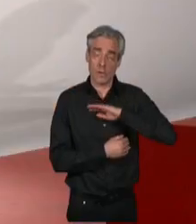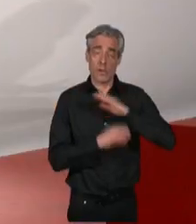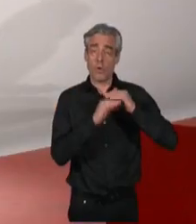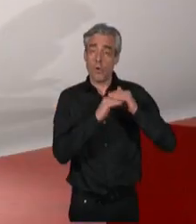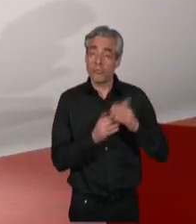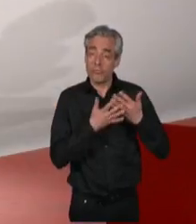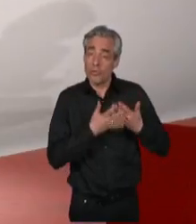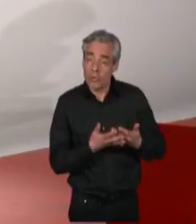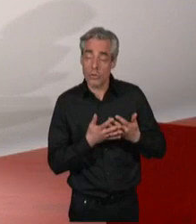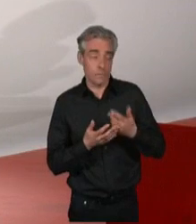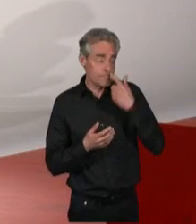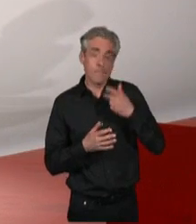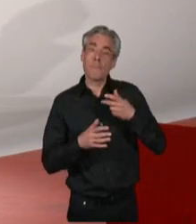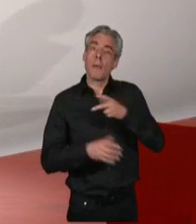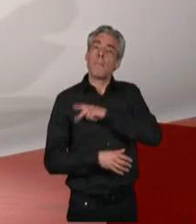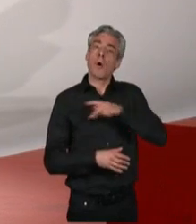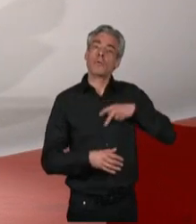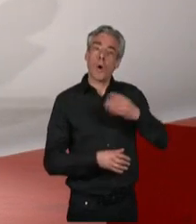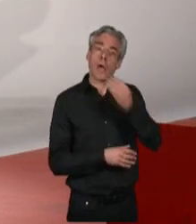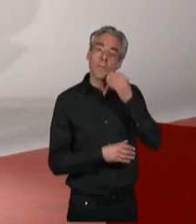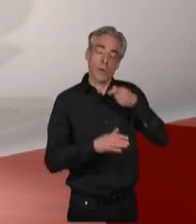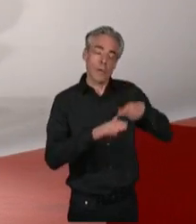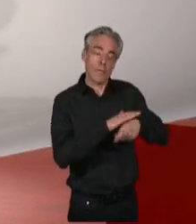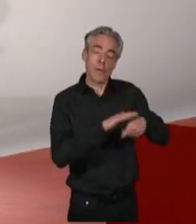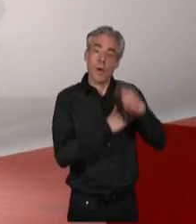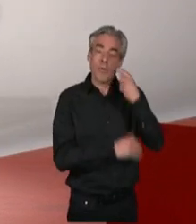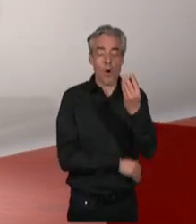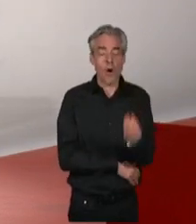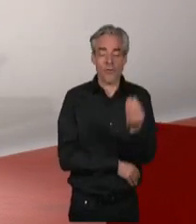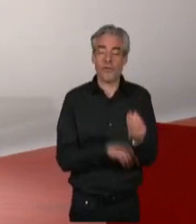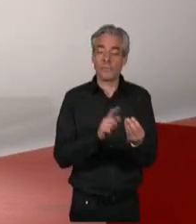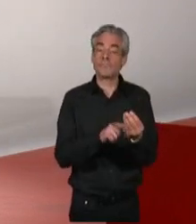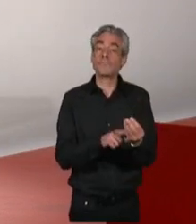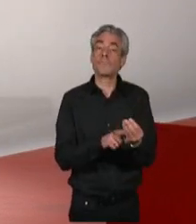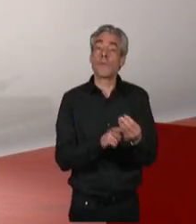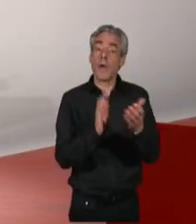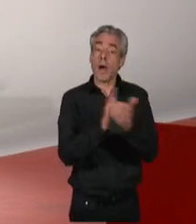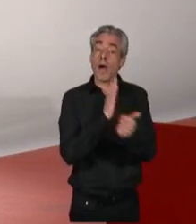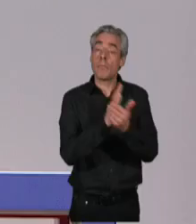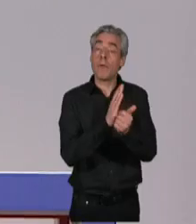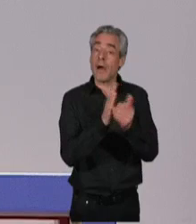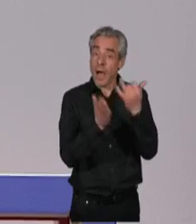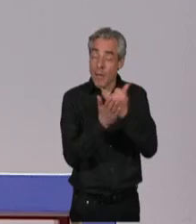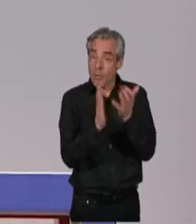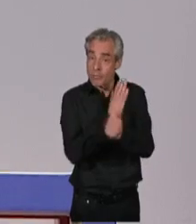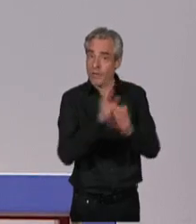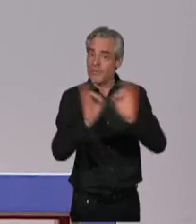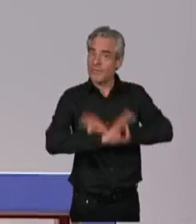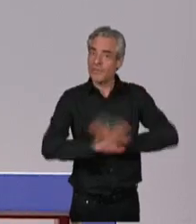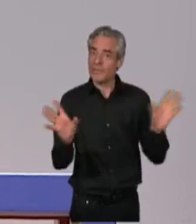responsabilités. Les pensions alimentaires qu'elles touchent pour leurs enfants seront exonérées d'impôts.